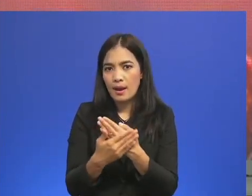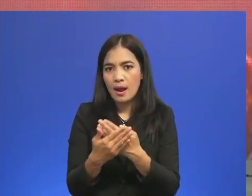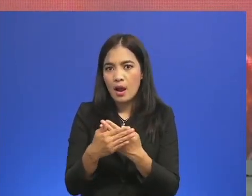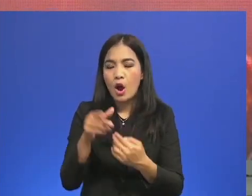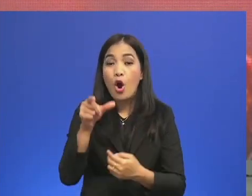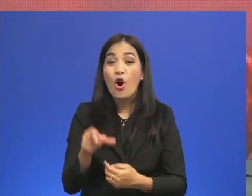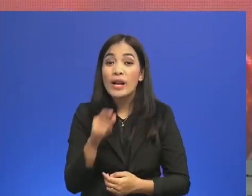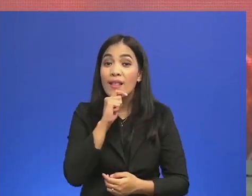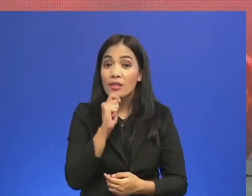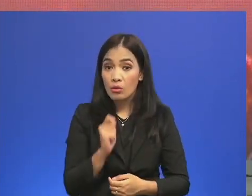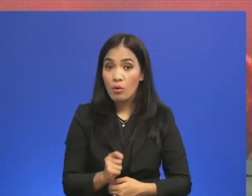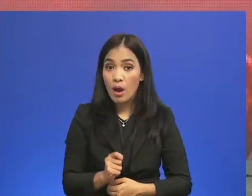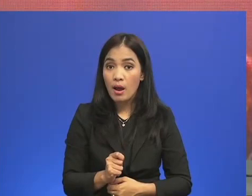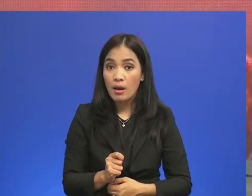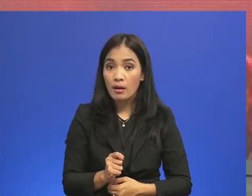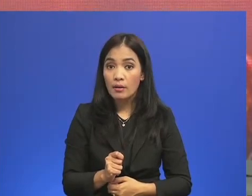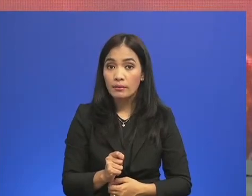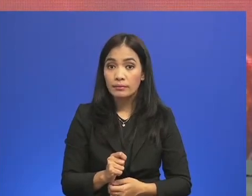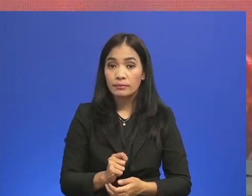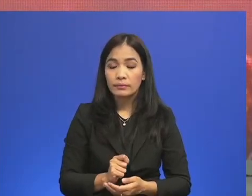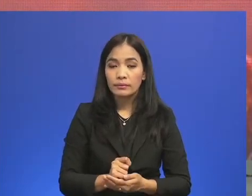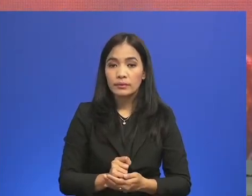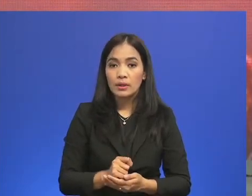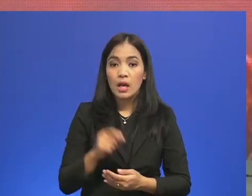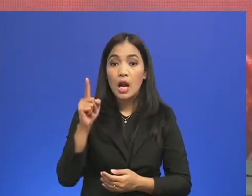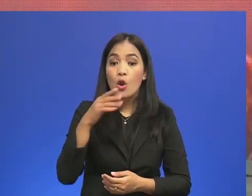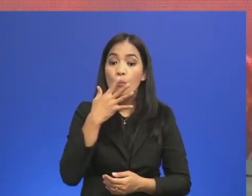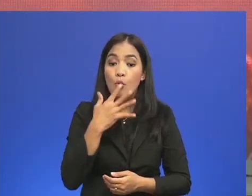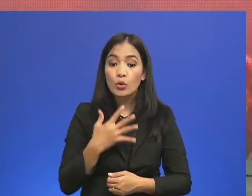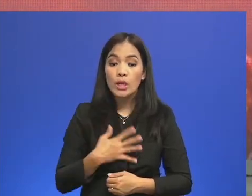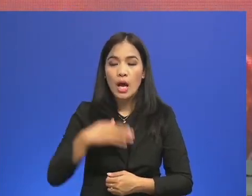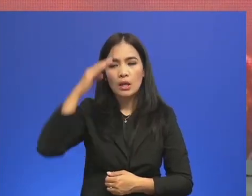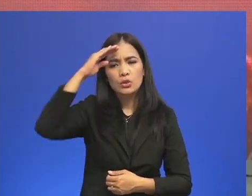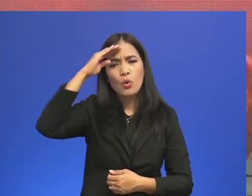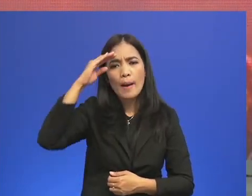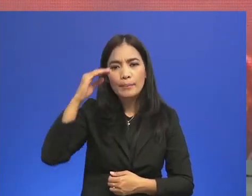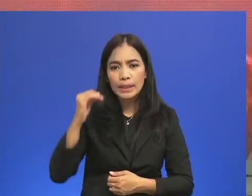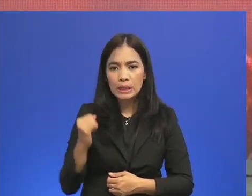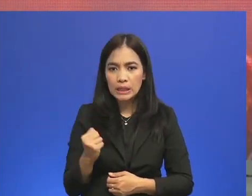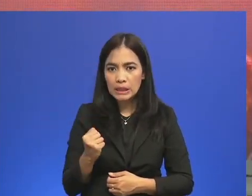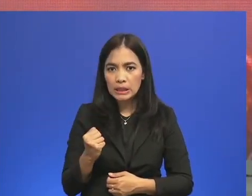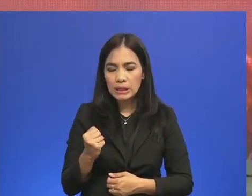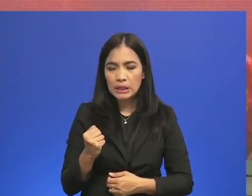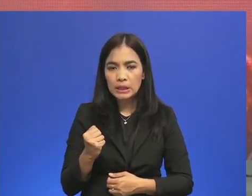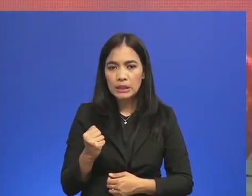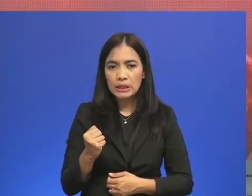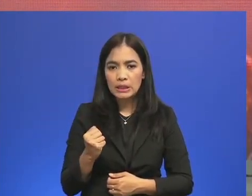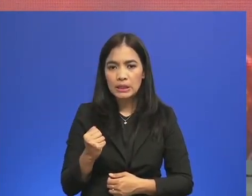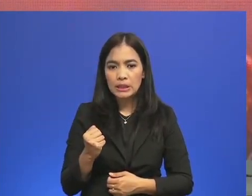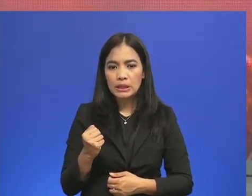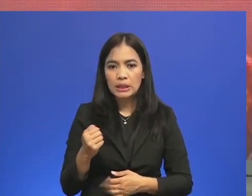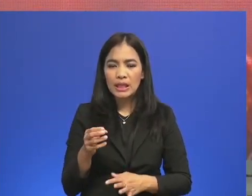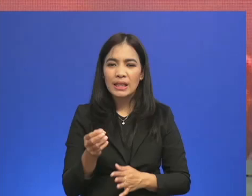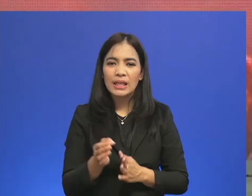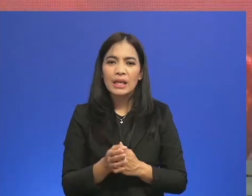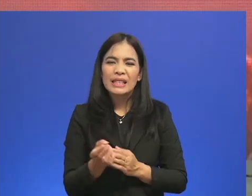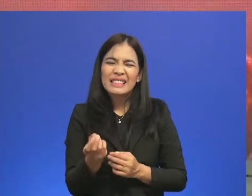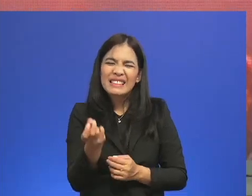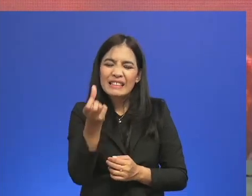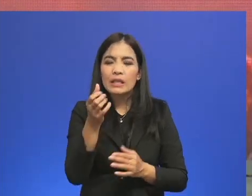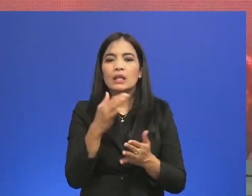oleh orang tua, lalu memiliki suami yang ya nyaris